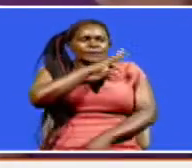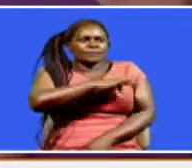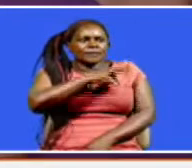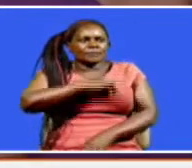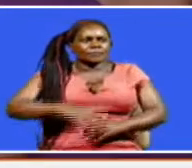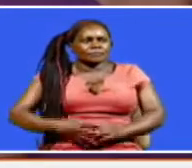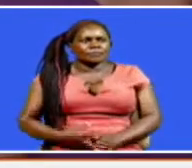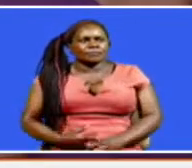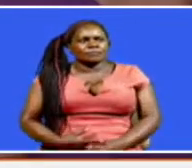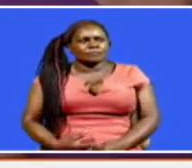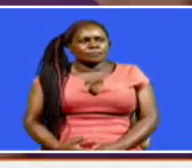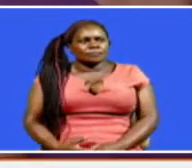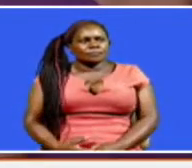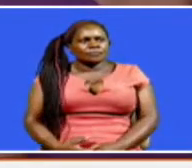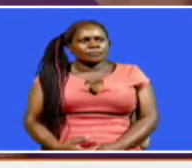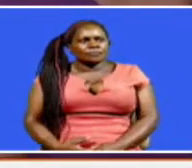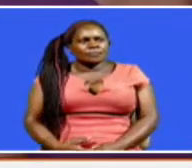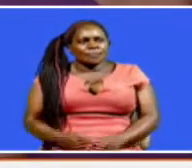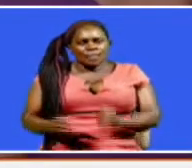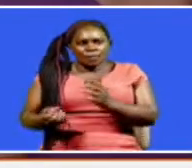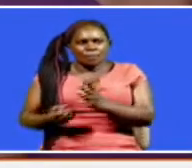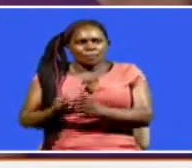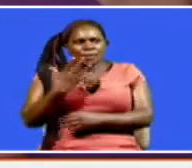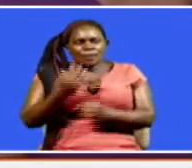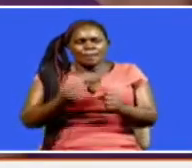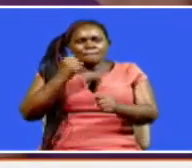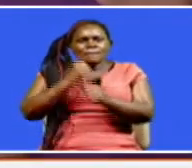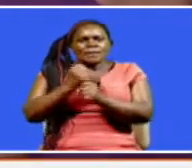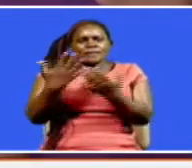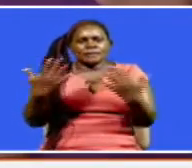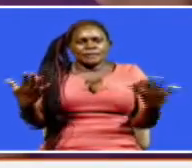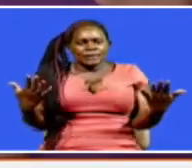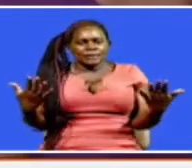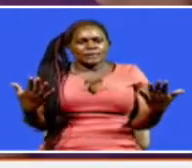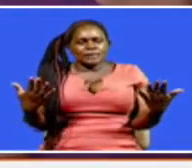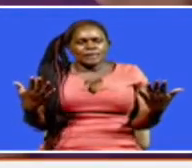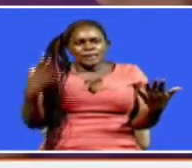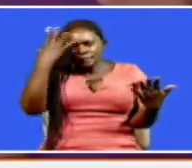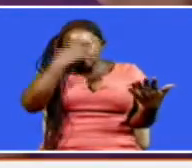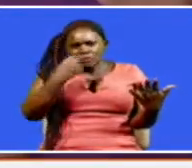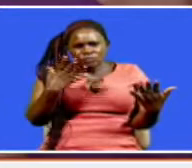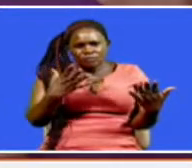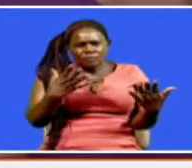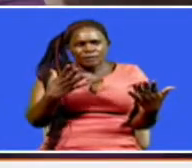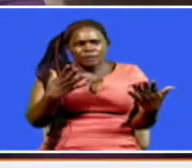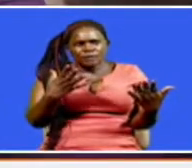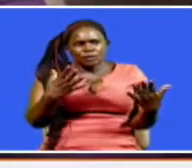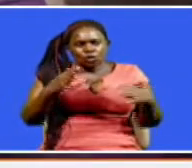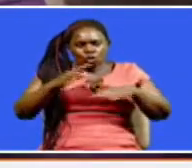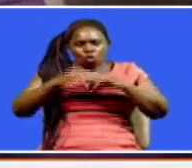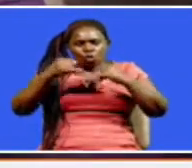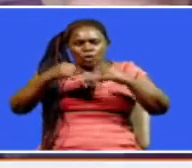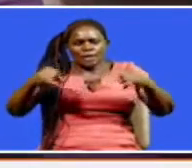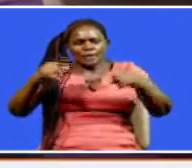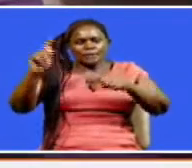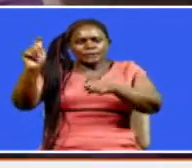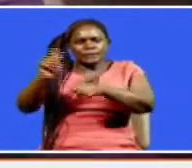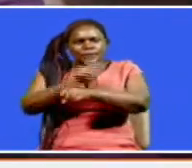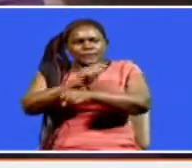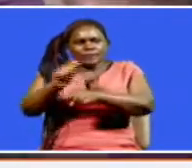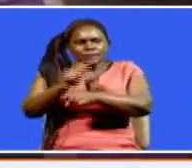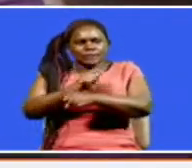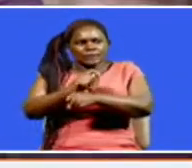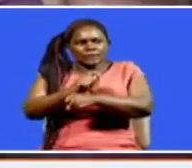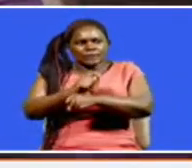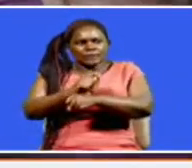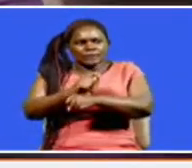Like creating, just making things creative in the online. These trainings are